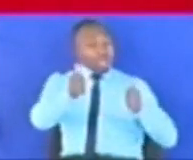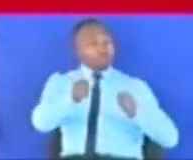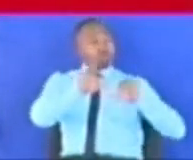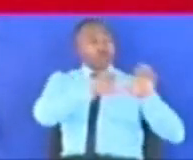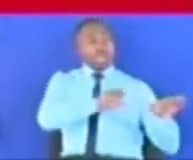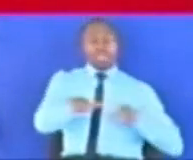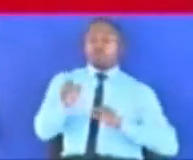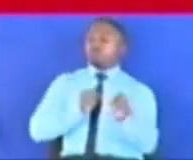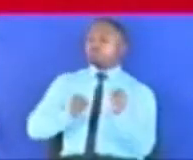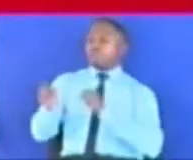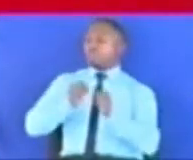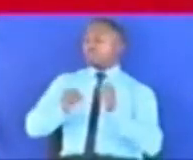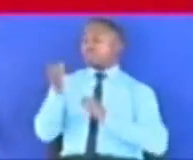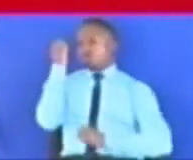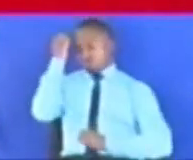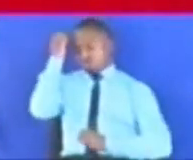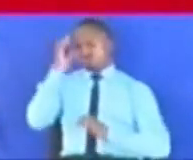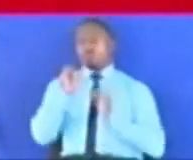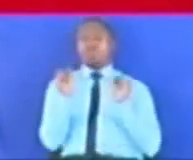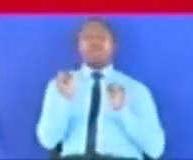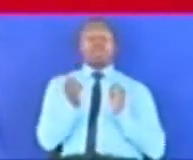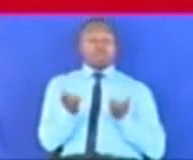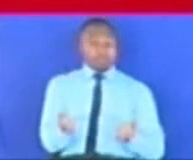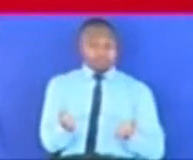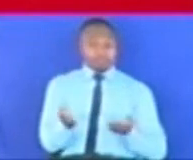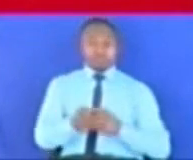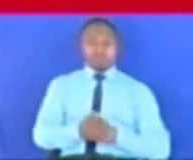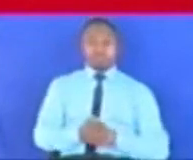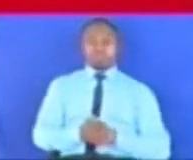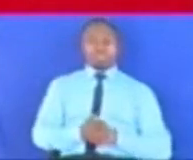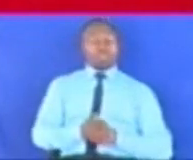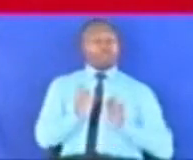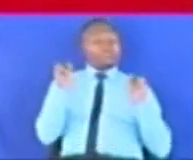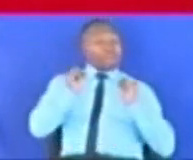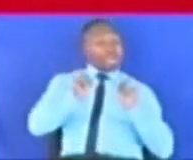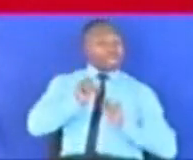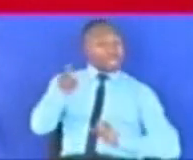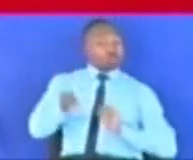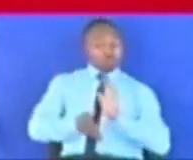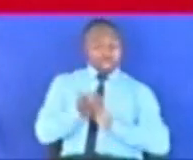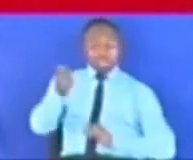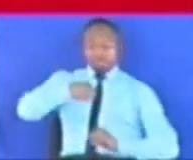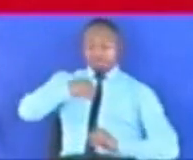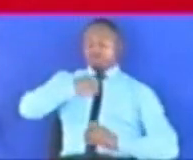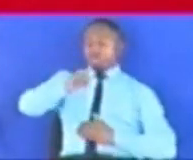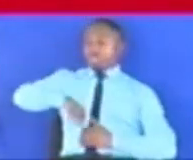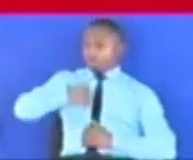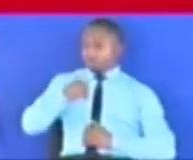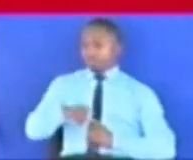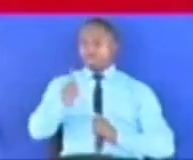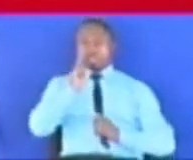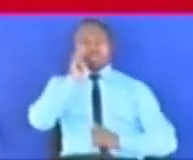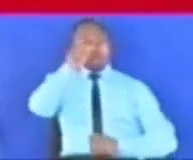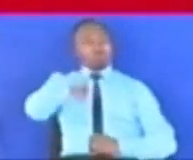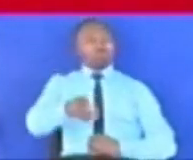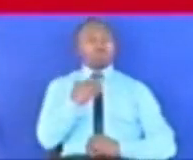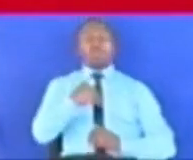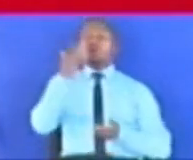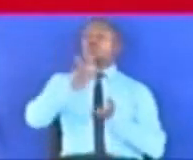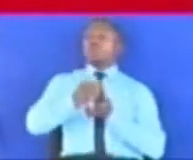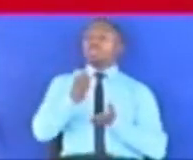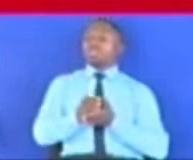na kutokomeza ugonjwa wa malaria? Zero malaria naanza na mimi, lakini kila Mtanzania nataka